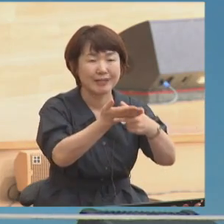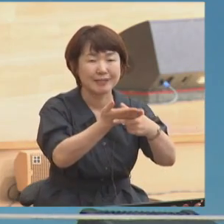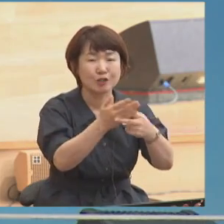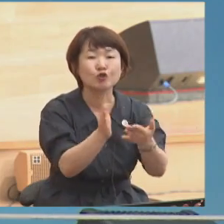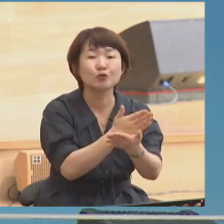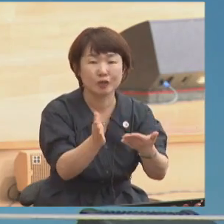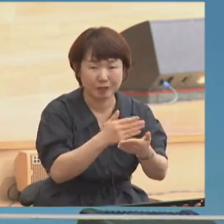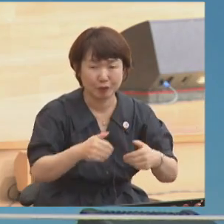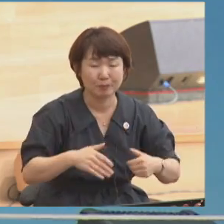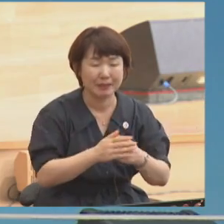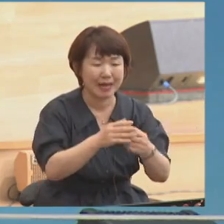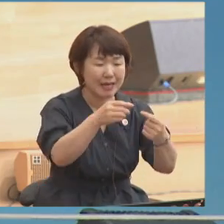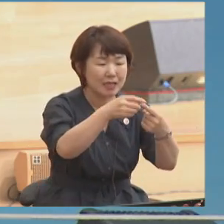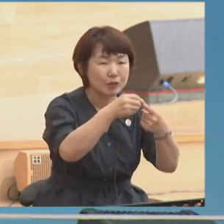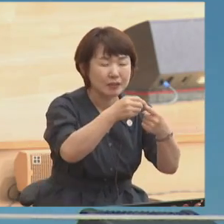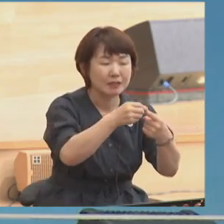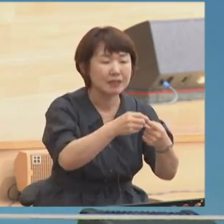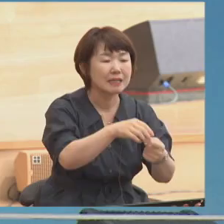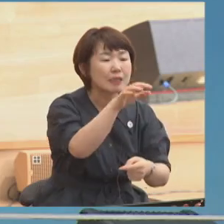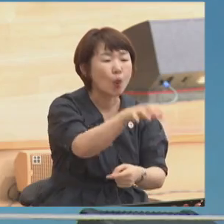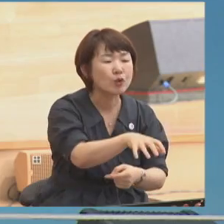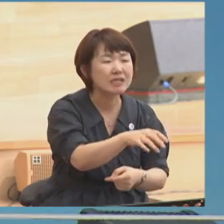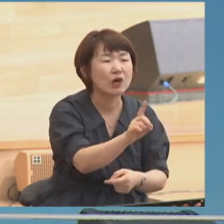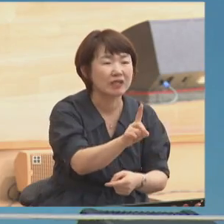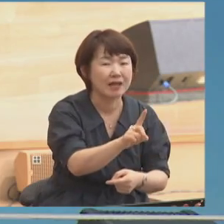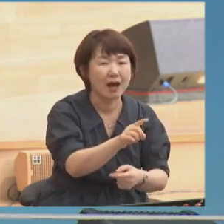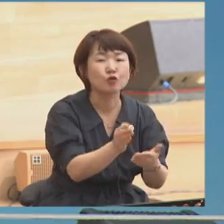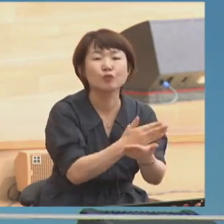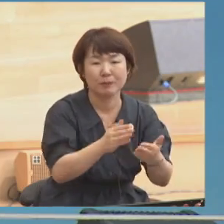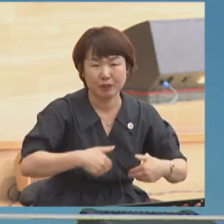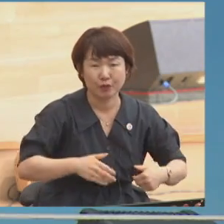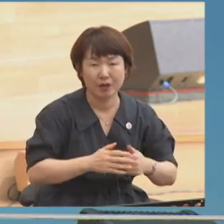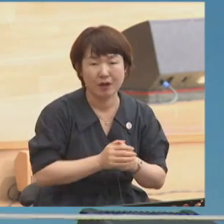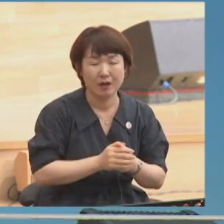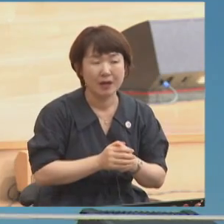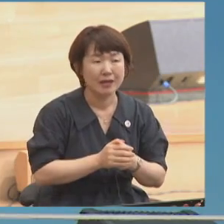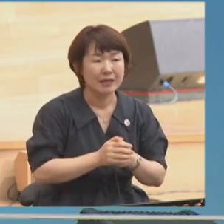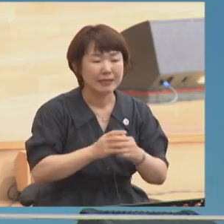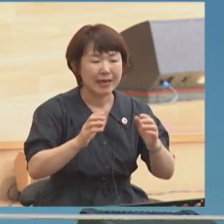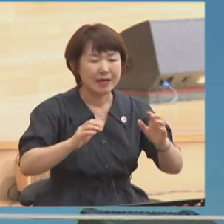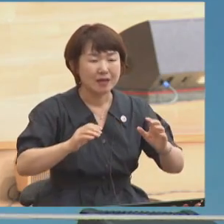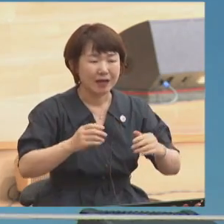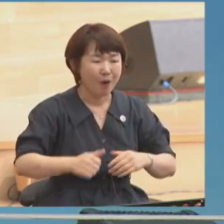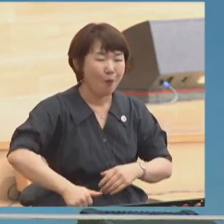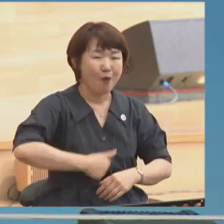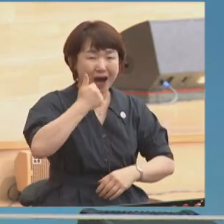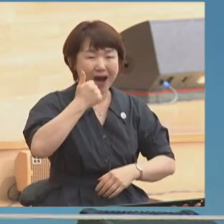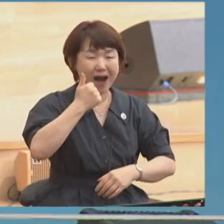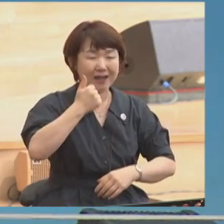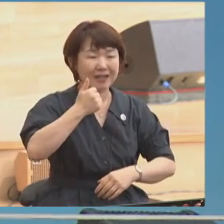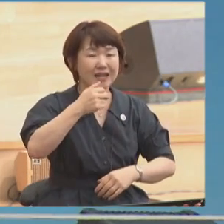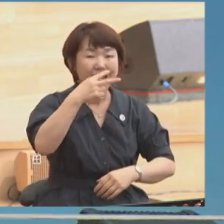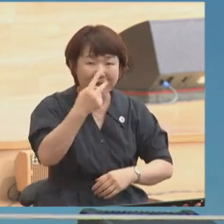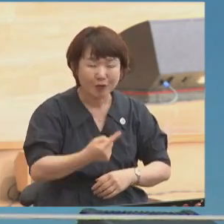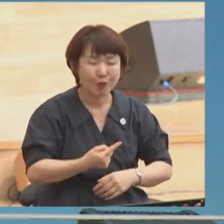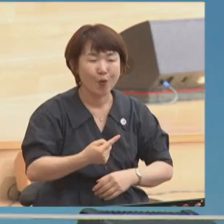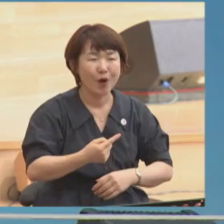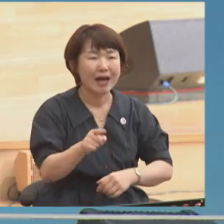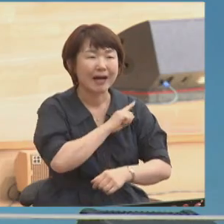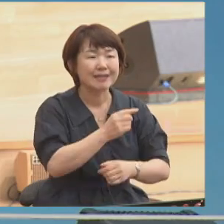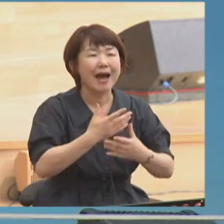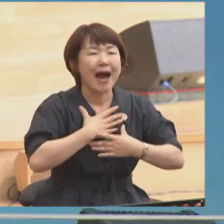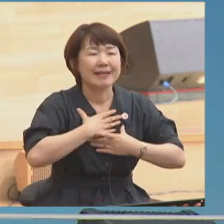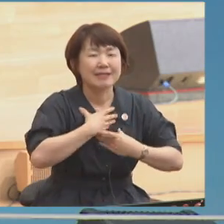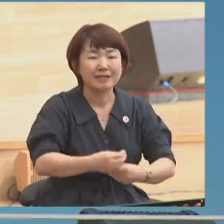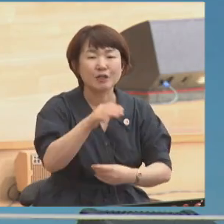장소를 구분하고 대상을 구분해야 돼요. 세상에 화를 내도 가장 안전한 장소,